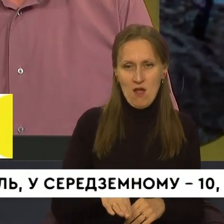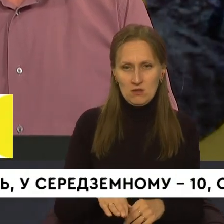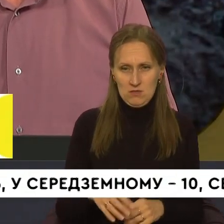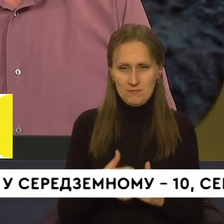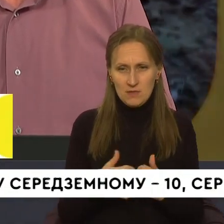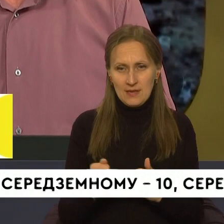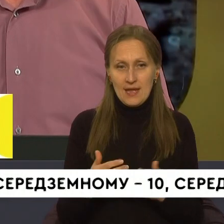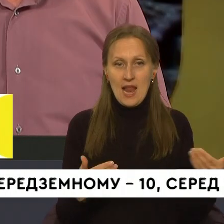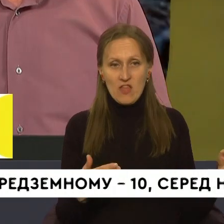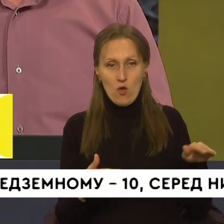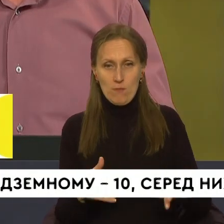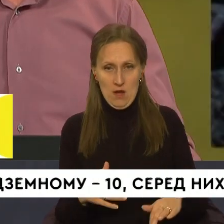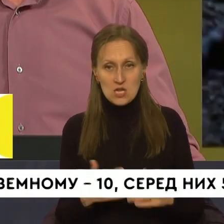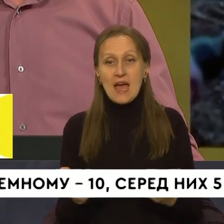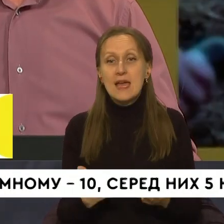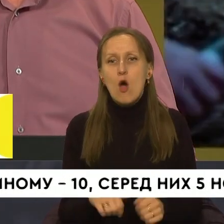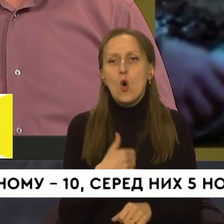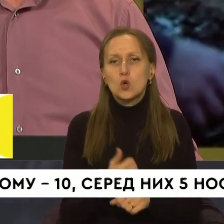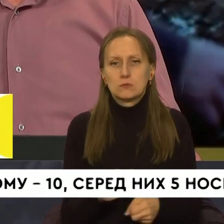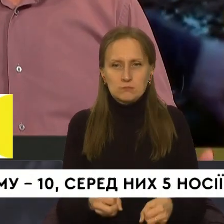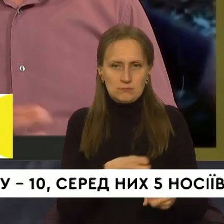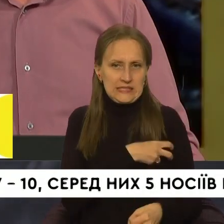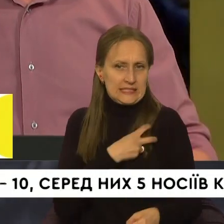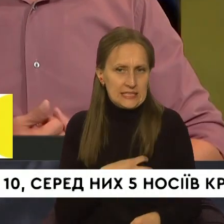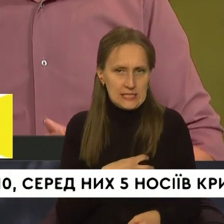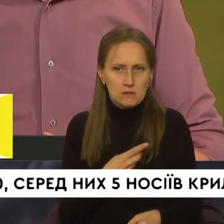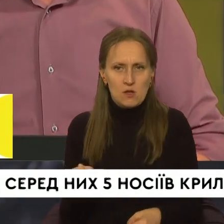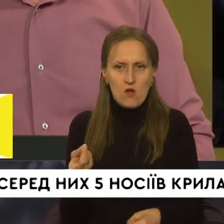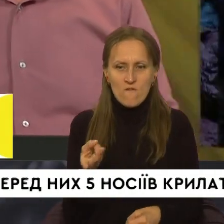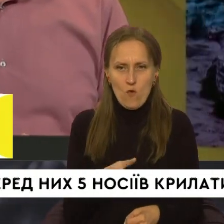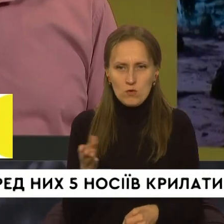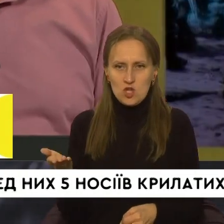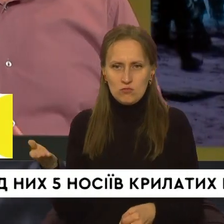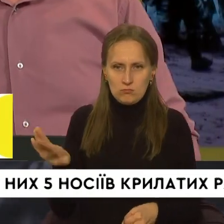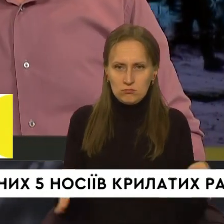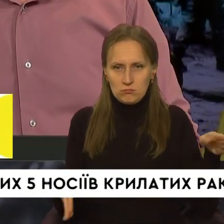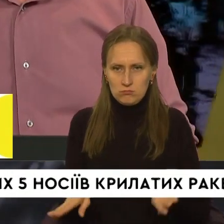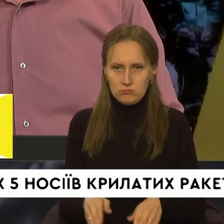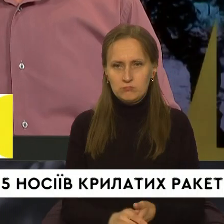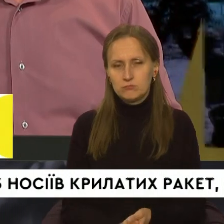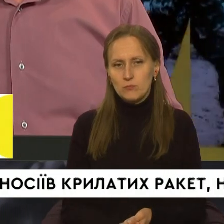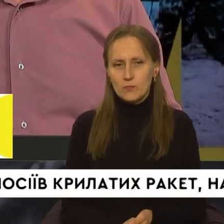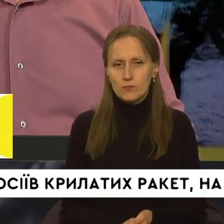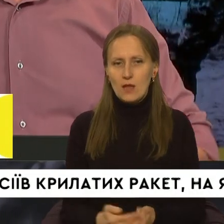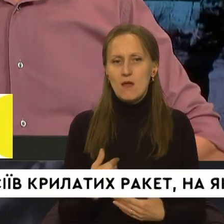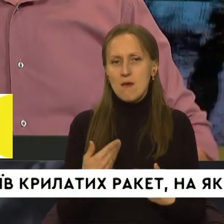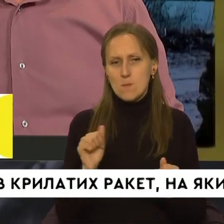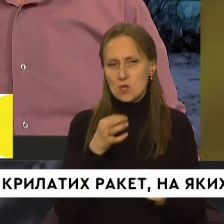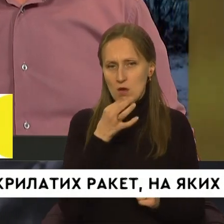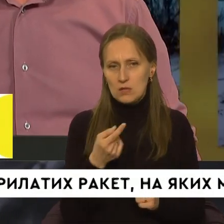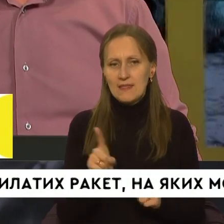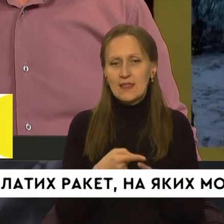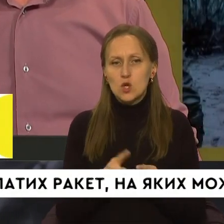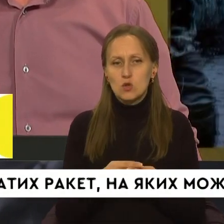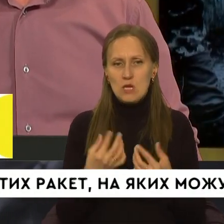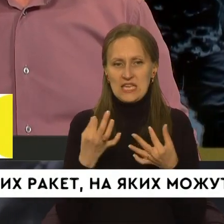на лівобережжі. Які основні ризики в обох частинах? Я можу сказати те, що